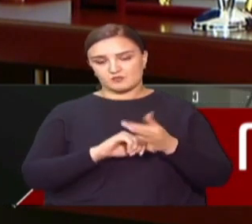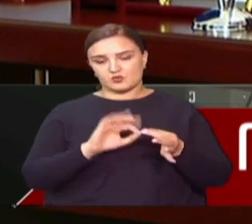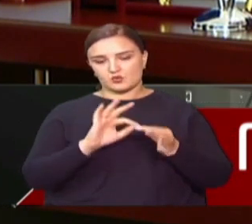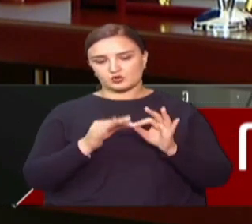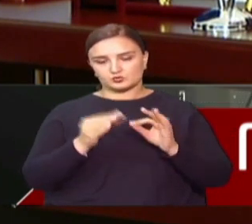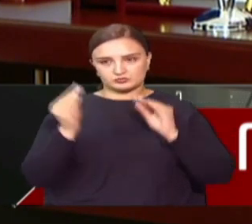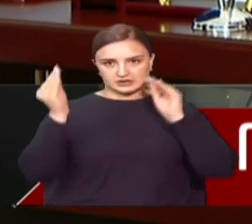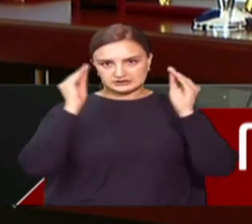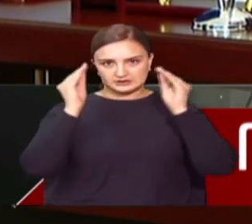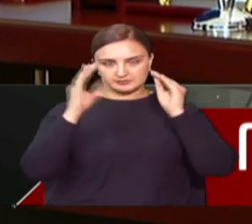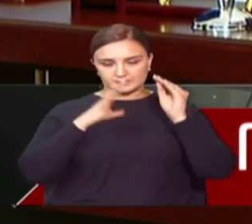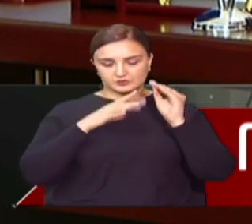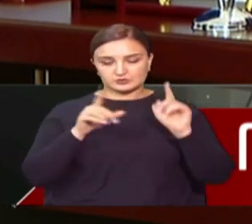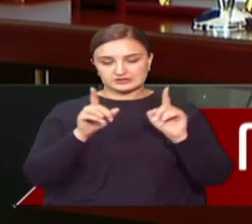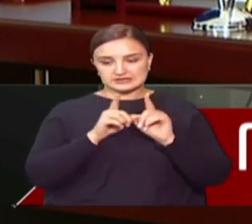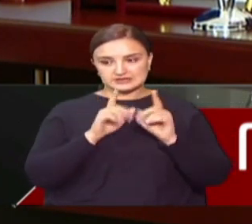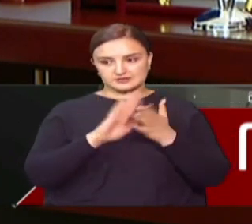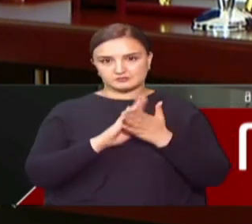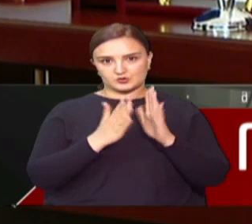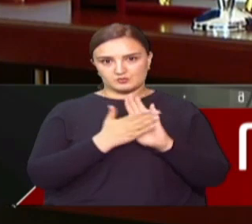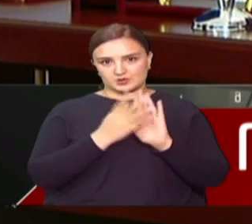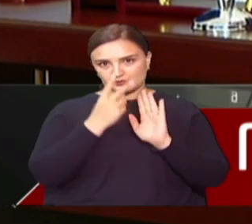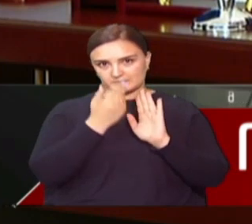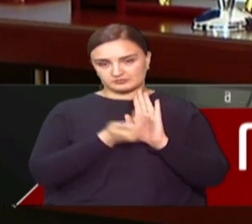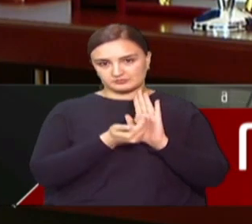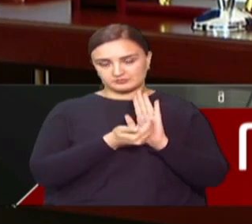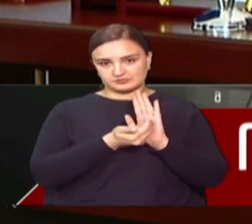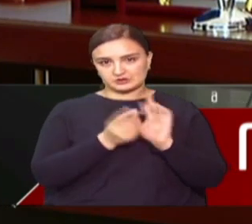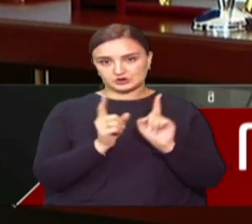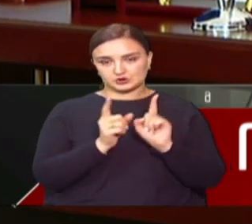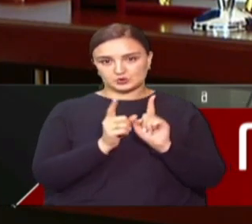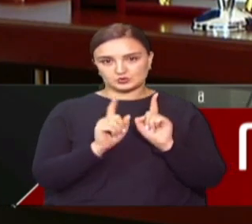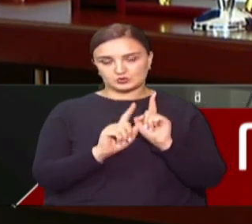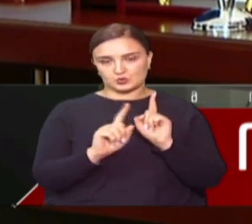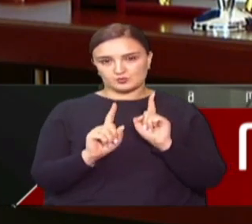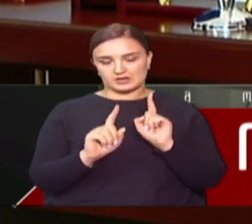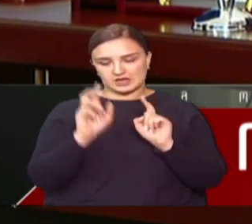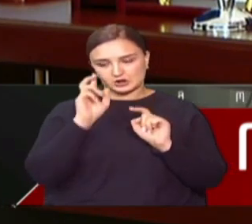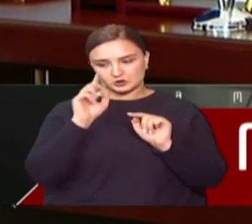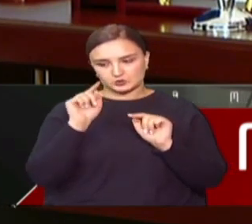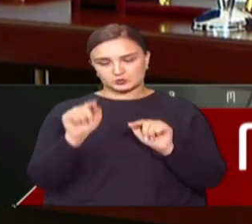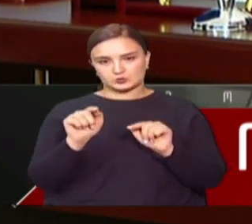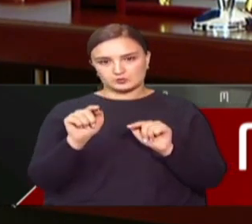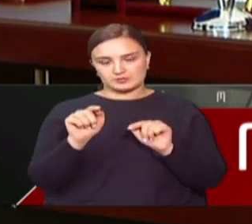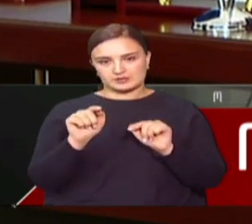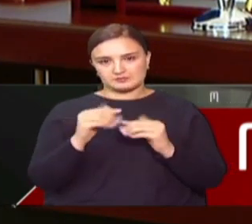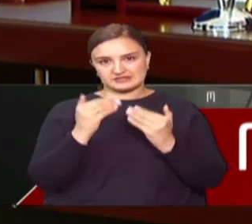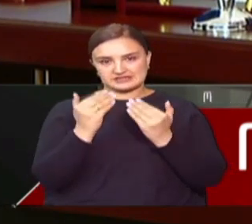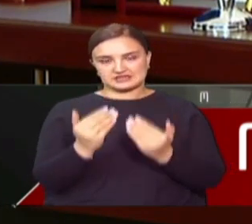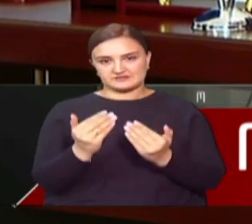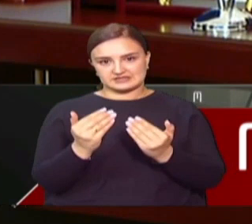picre bici costrom ise tachaton vitale ba piar strategia zgulis mo am șem tchoși rom tit costa xeli suplebistui xeli